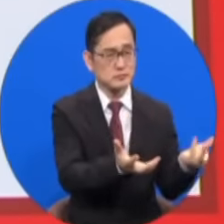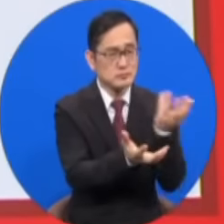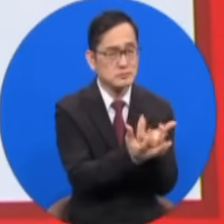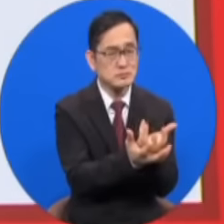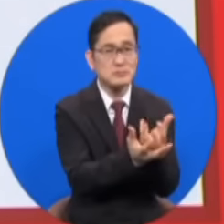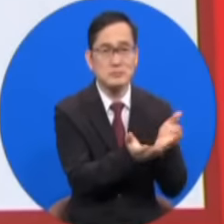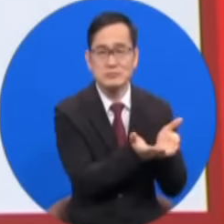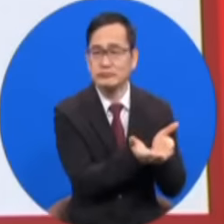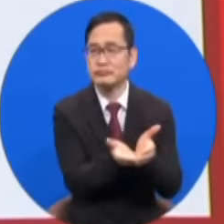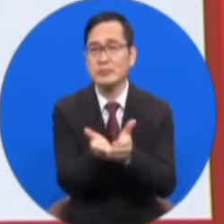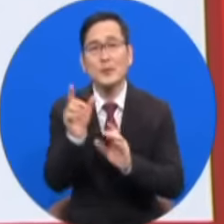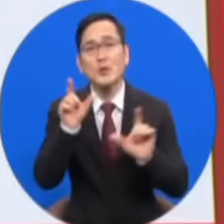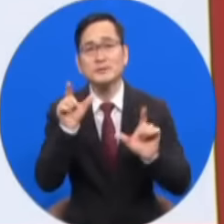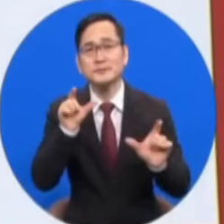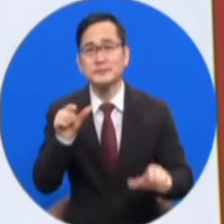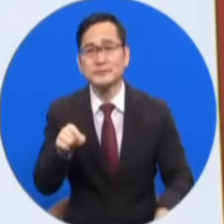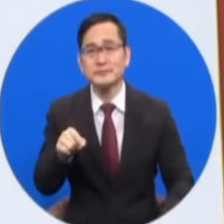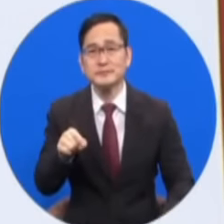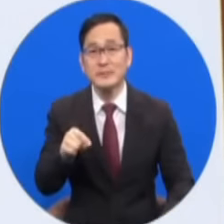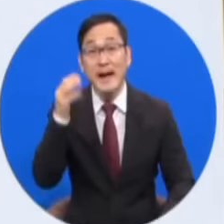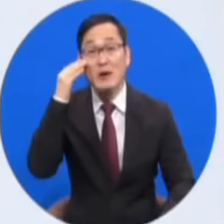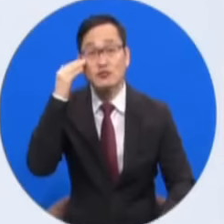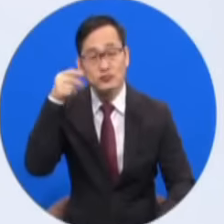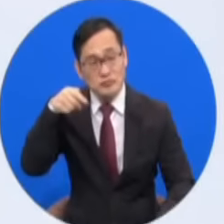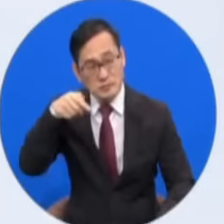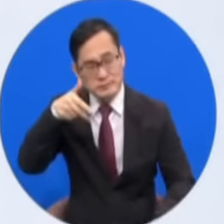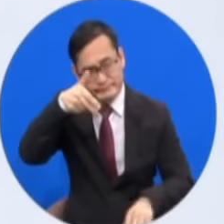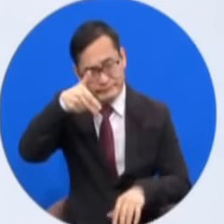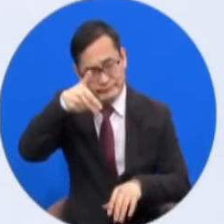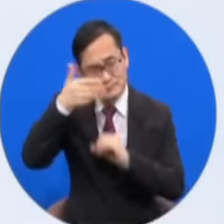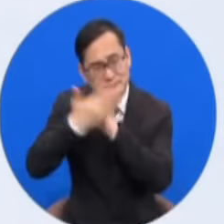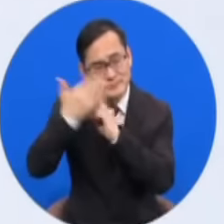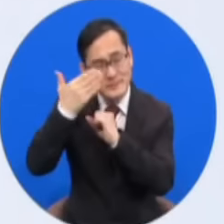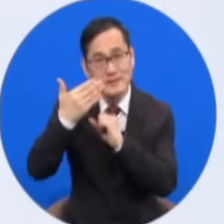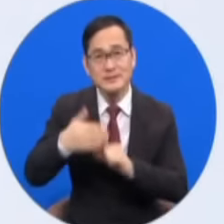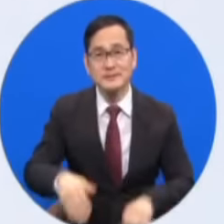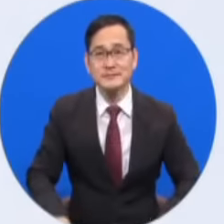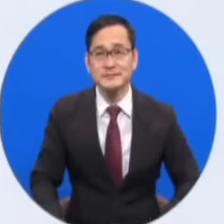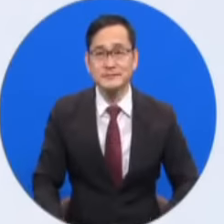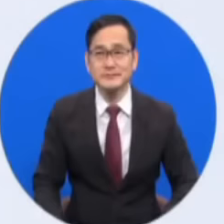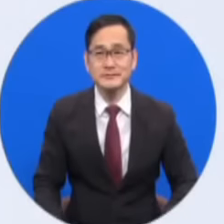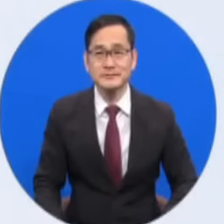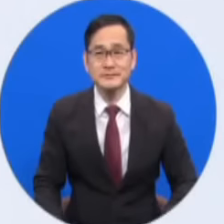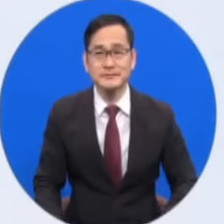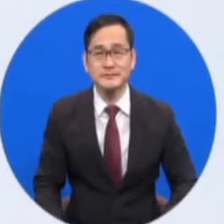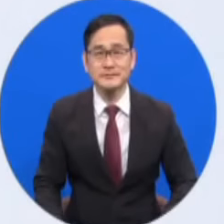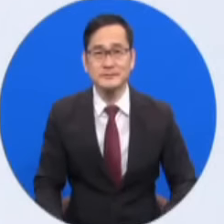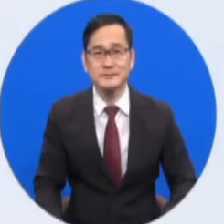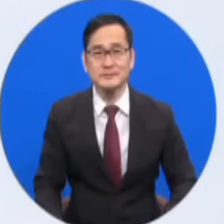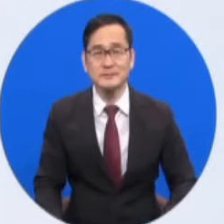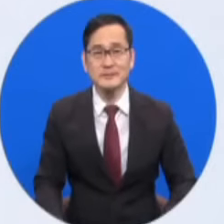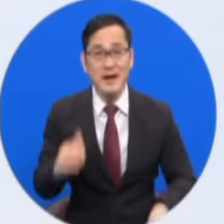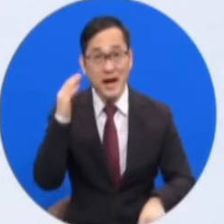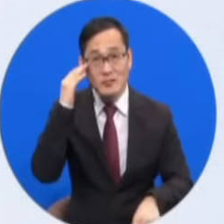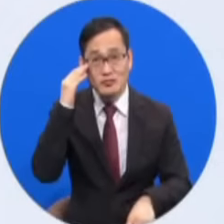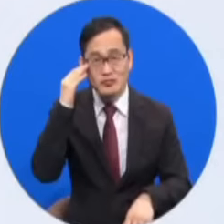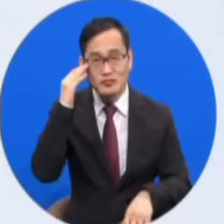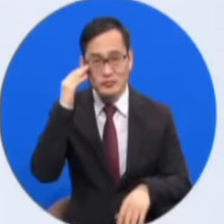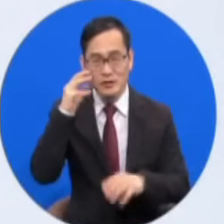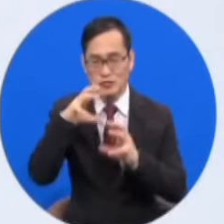위성 사진 알고 봤더니 우리가 찍은 것으로 확인이 됐습니다 우리 국정원이 공개한 사진이고요 우리 위성으로